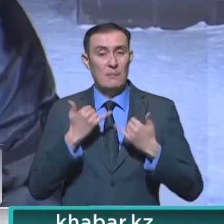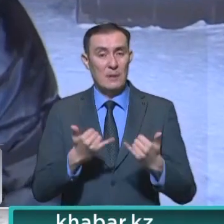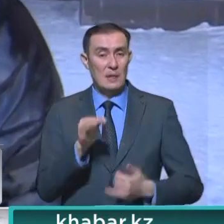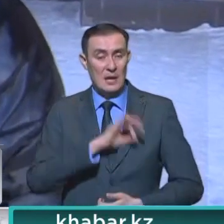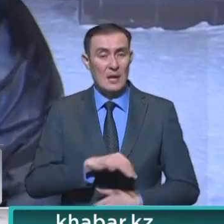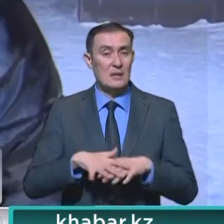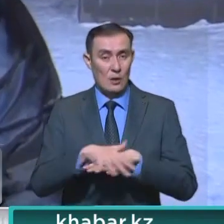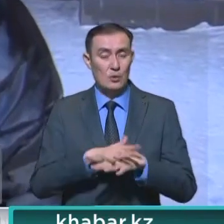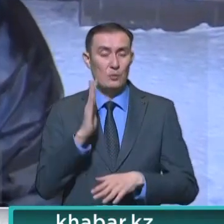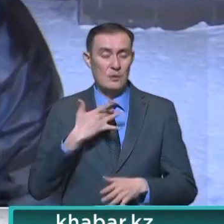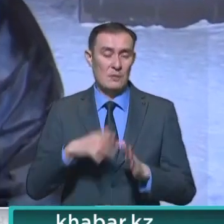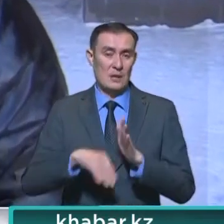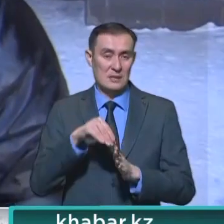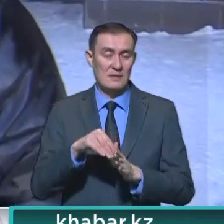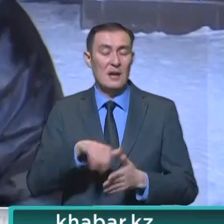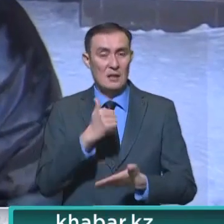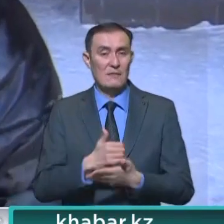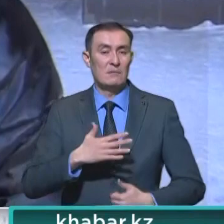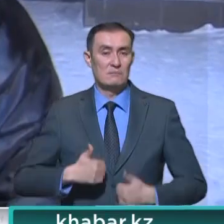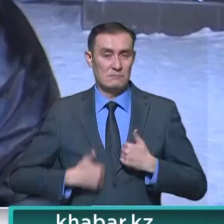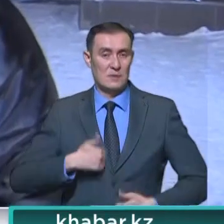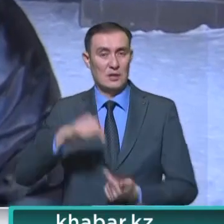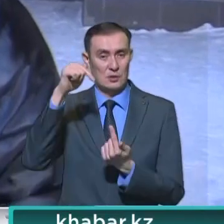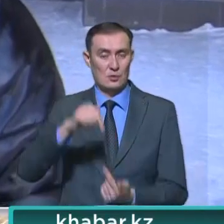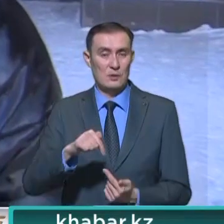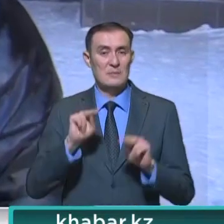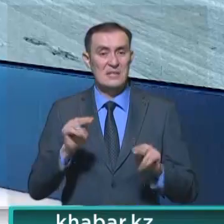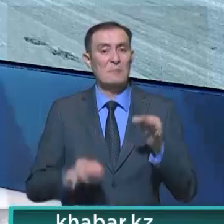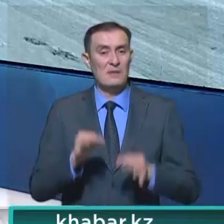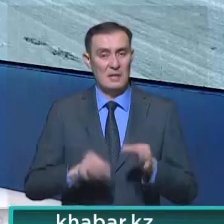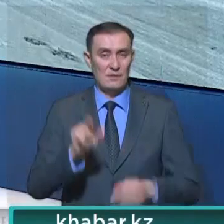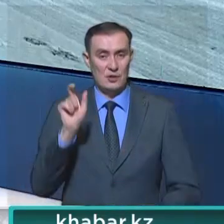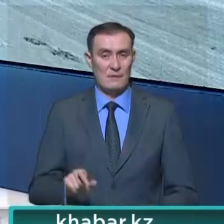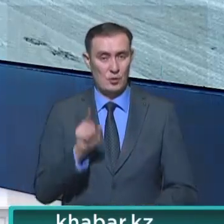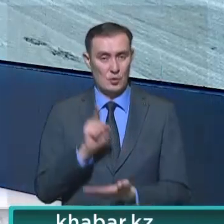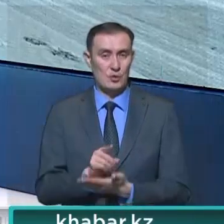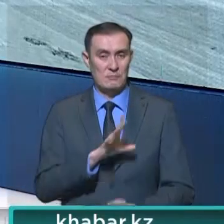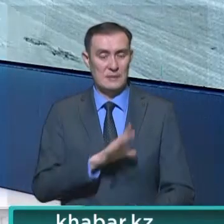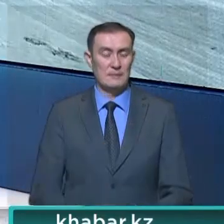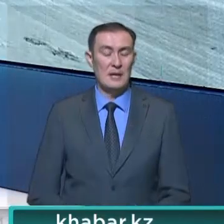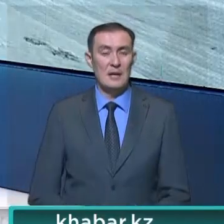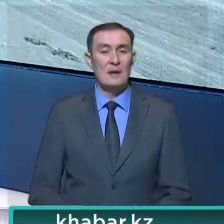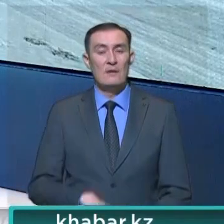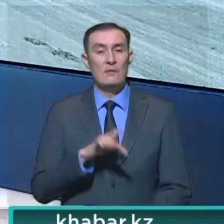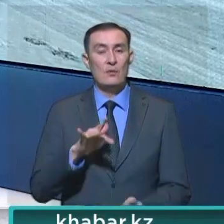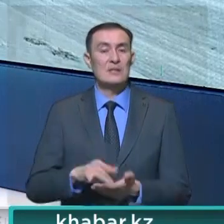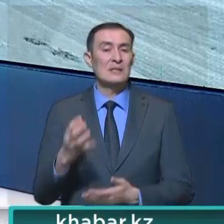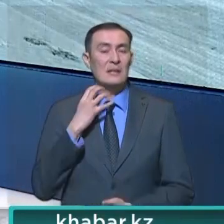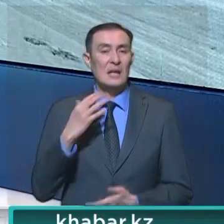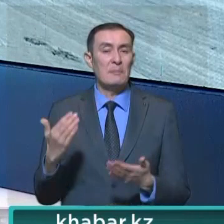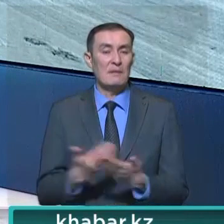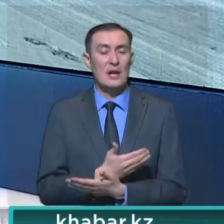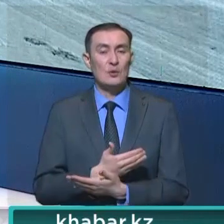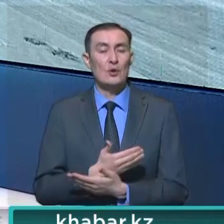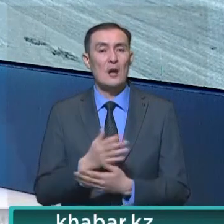проголосуем, конечно. Главное, чтобы был достойным и справедливым человеком. В Кызылорде обновляют парк общественного транспорта.